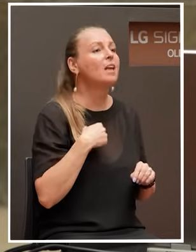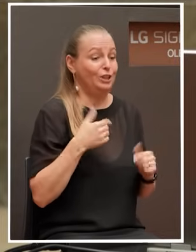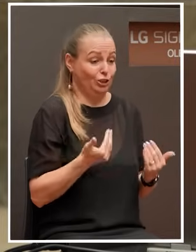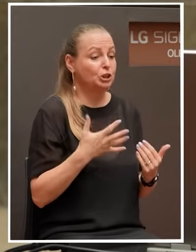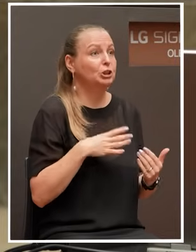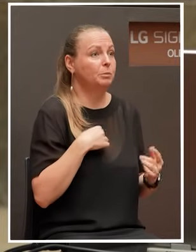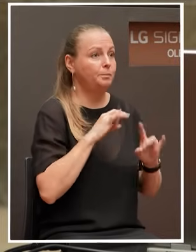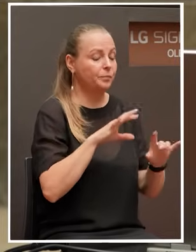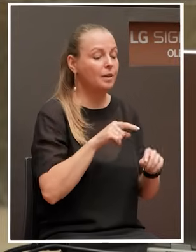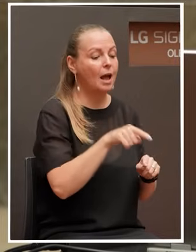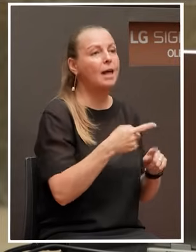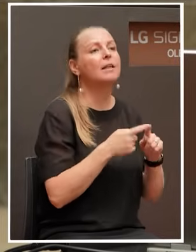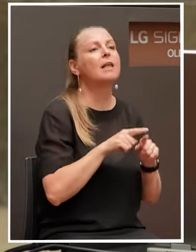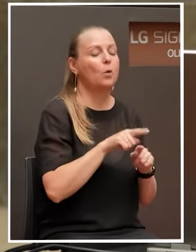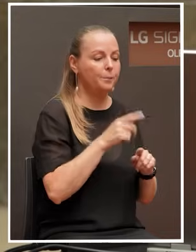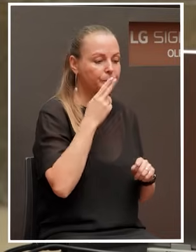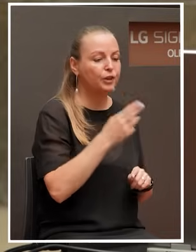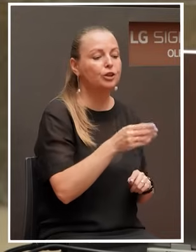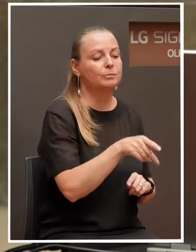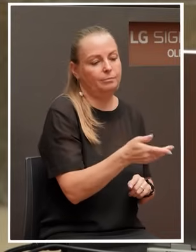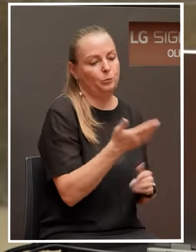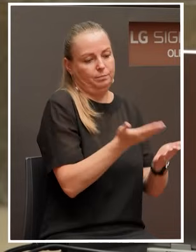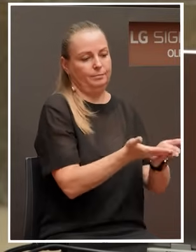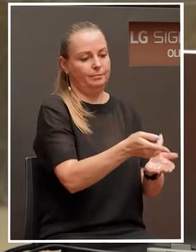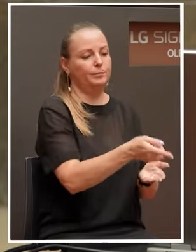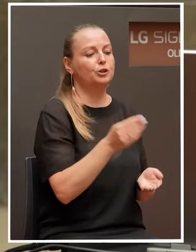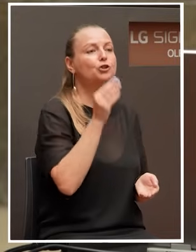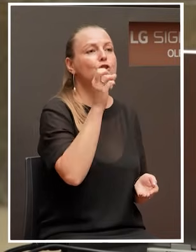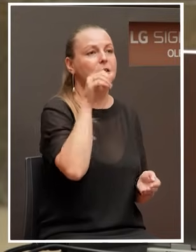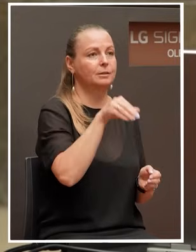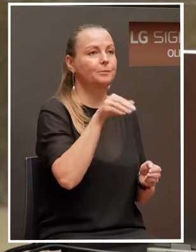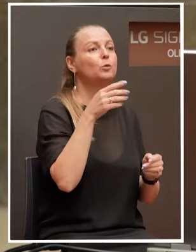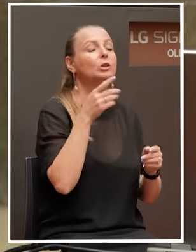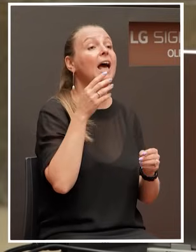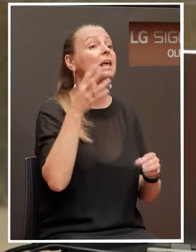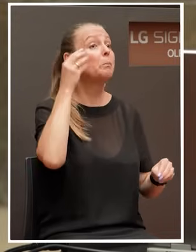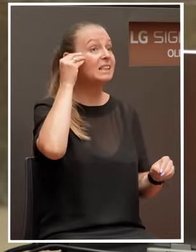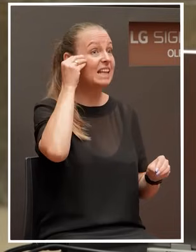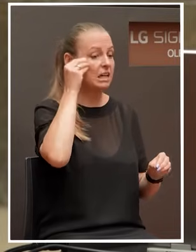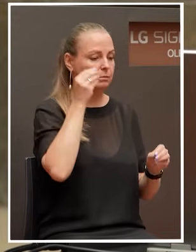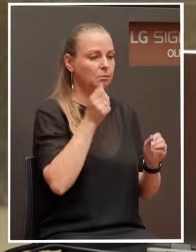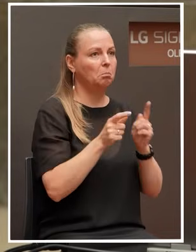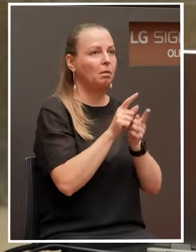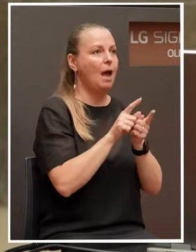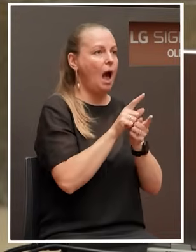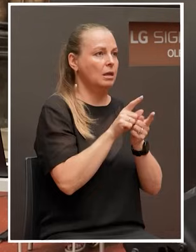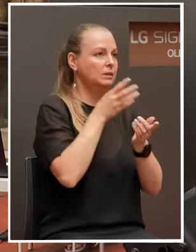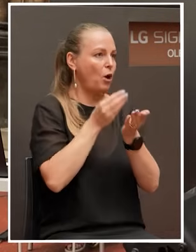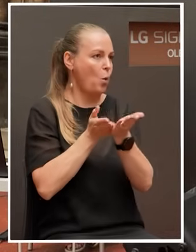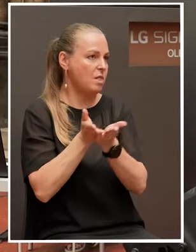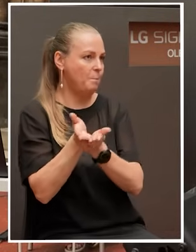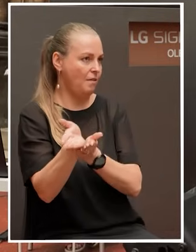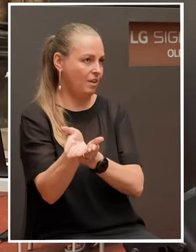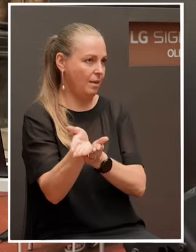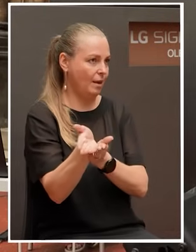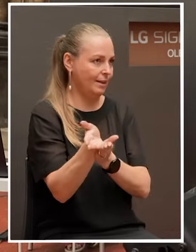это был еще такой указывающий жест. Жест, который явно менял течение современной живописи. Вот теперь